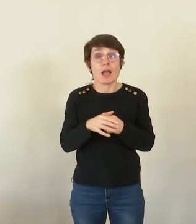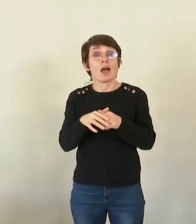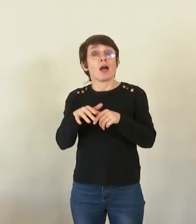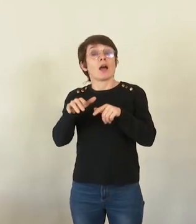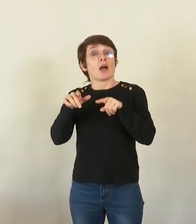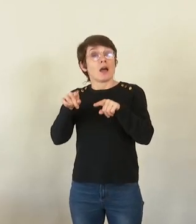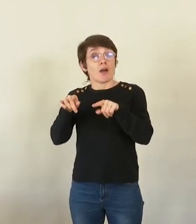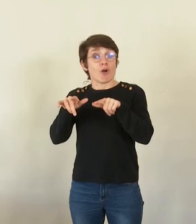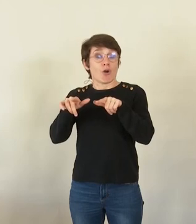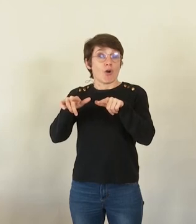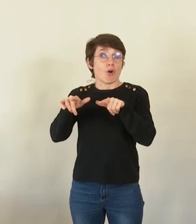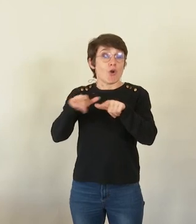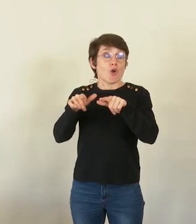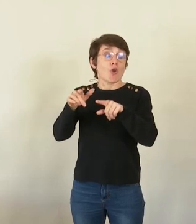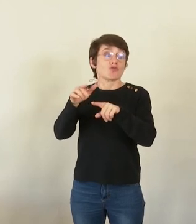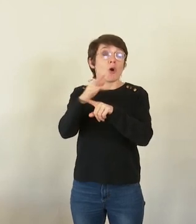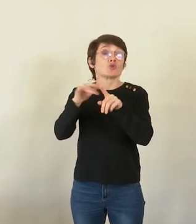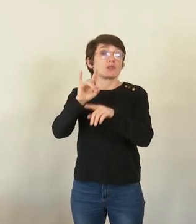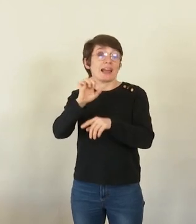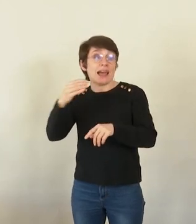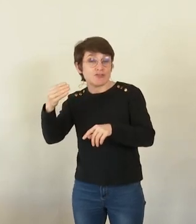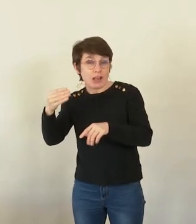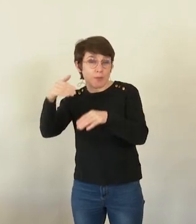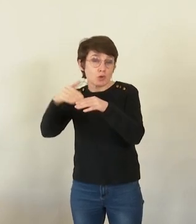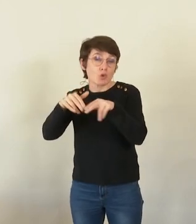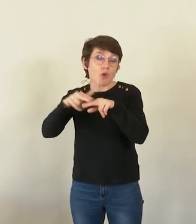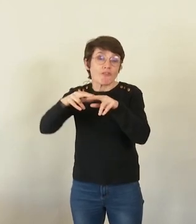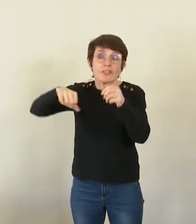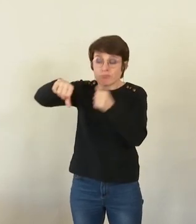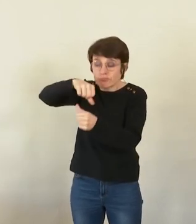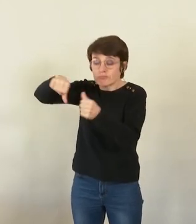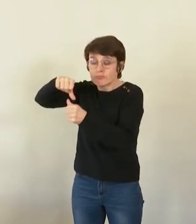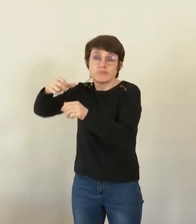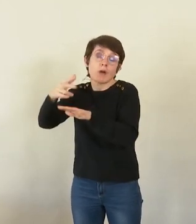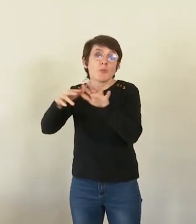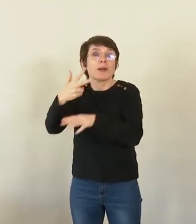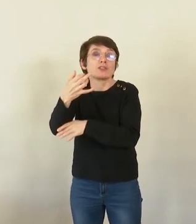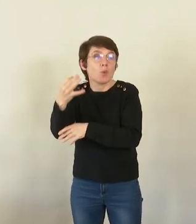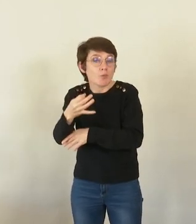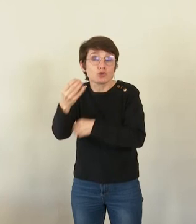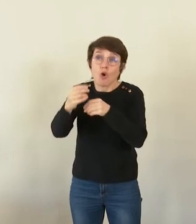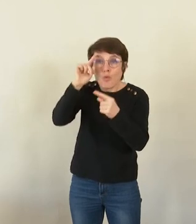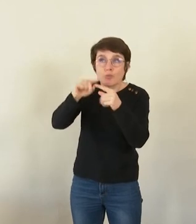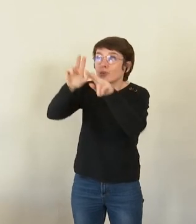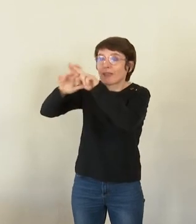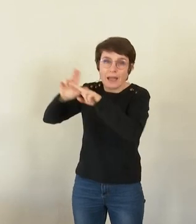essentiellement frictionnelle c'est-à-dire que elle est aux alentours des 3 % ou bien liée à des des projets de rénovation